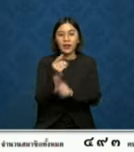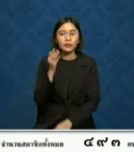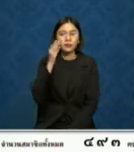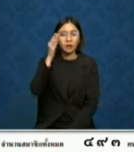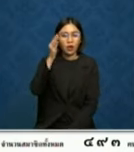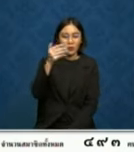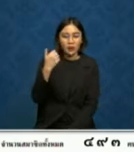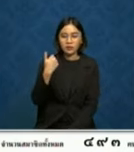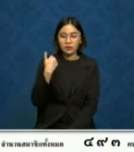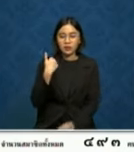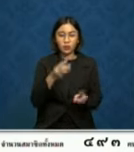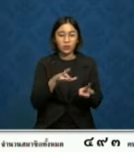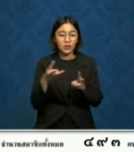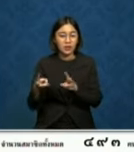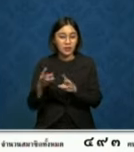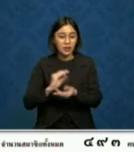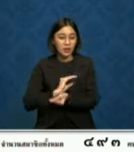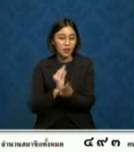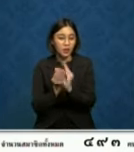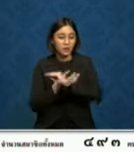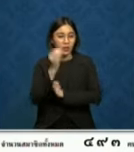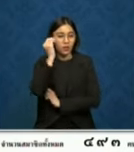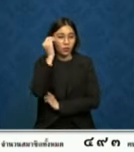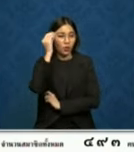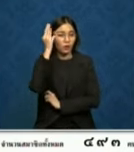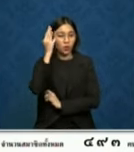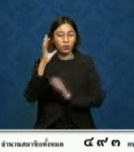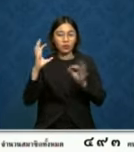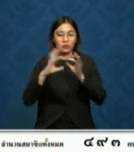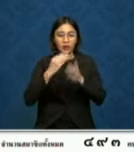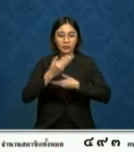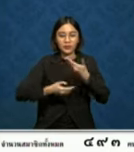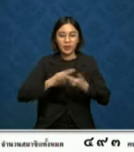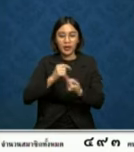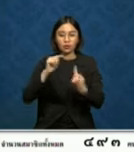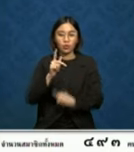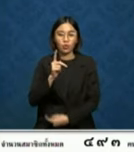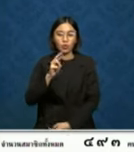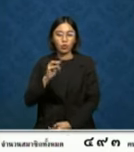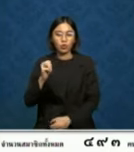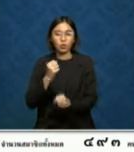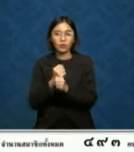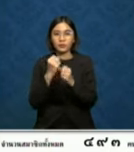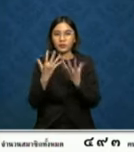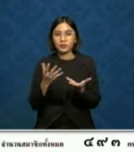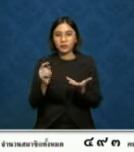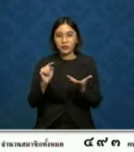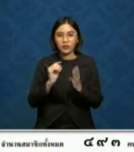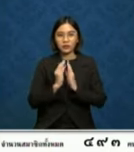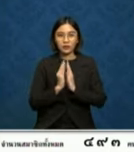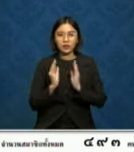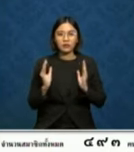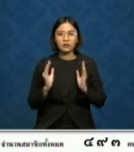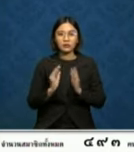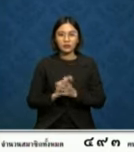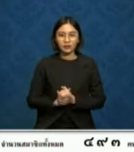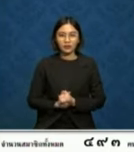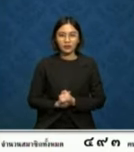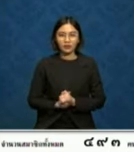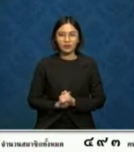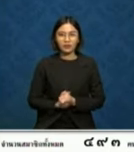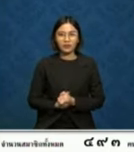ท่านจะมีการประยุกต์ใช้องค์ความรู้ด้านการตลาดมาสู่กรมของท่านอย่างไรนะครับขอบพระคุณ